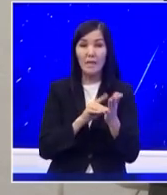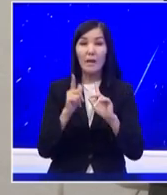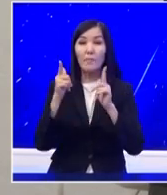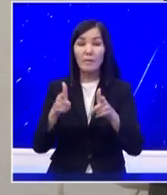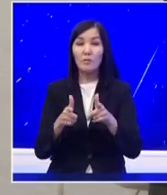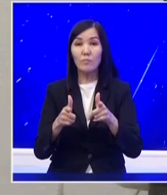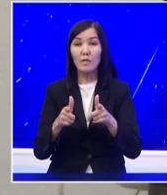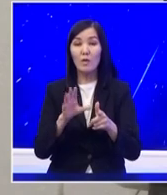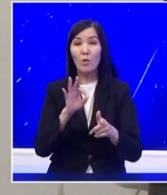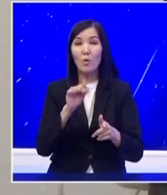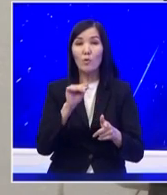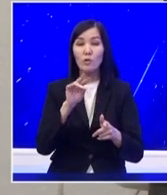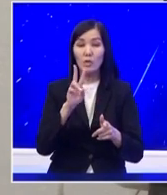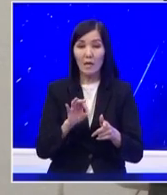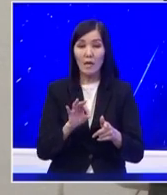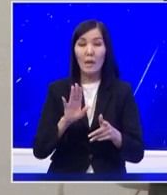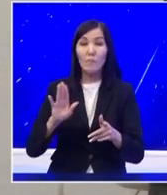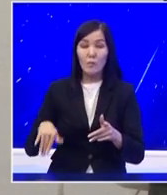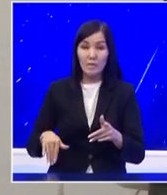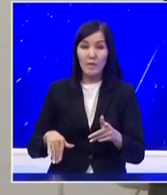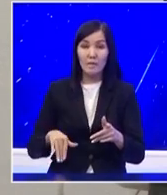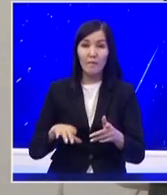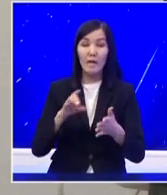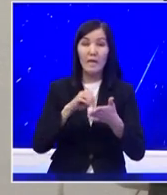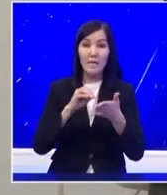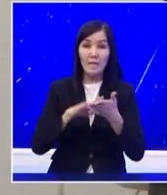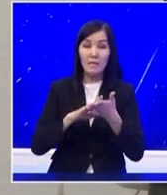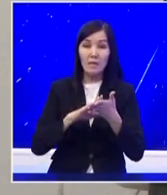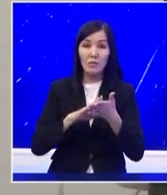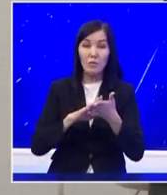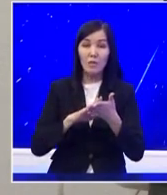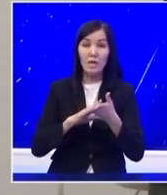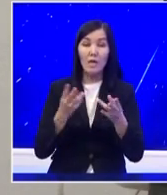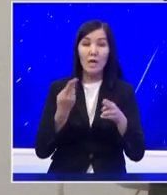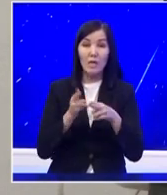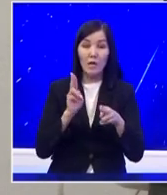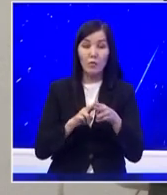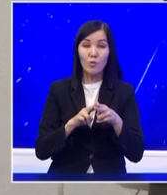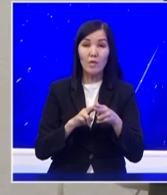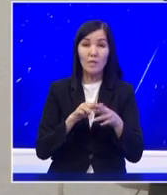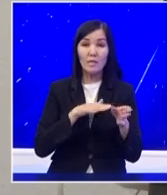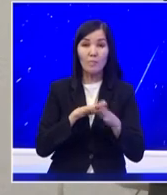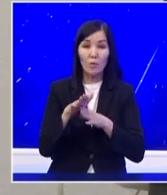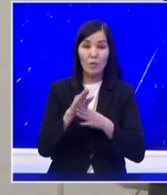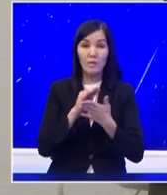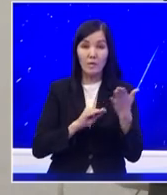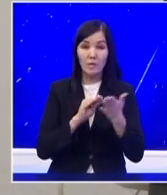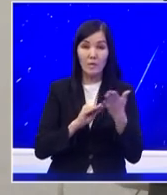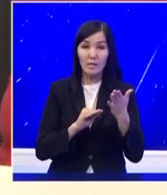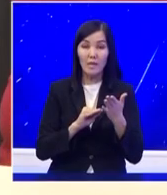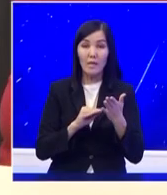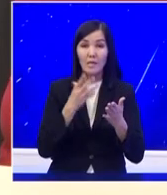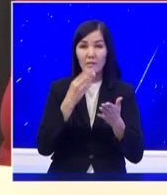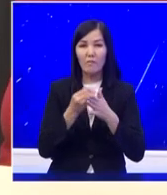поступления на очное. После этого выходит регистрационная форма, которая содержит в себе заполнение обязательных персональных